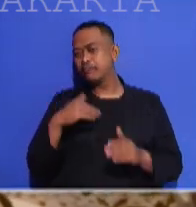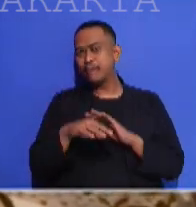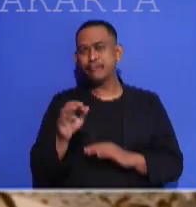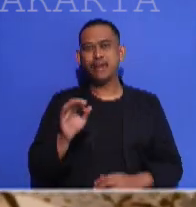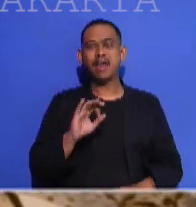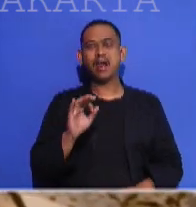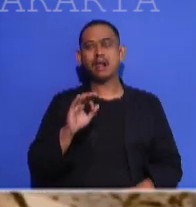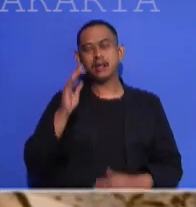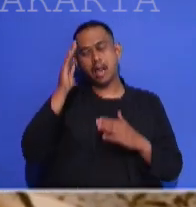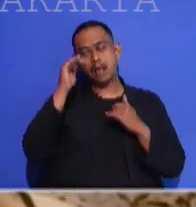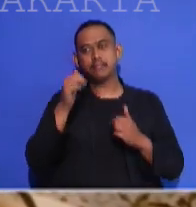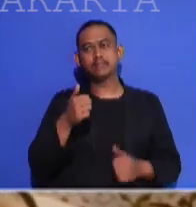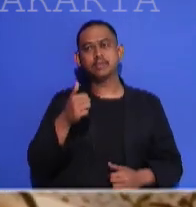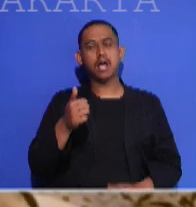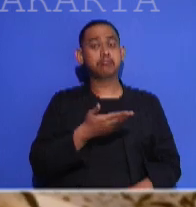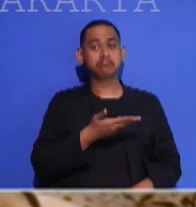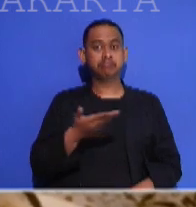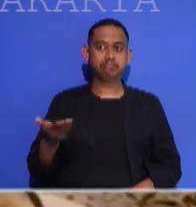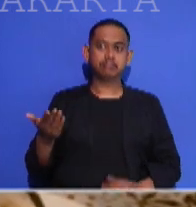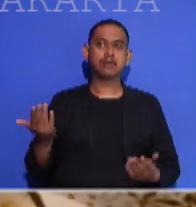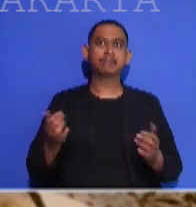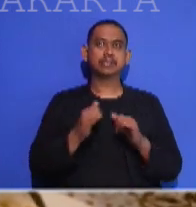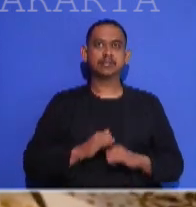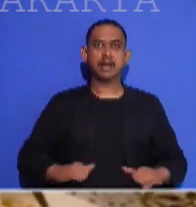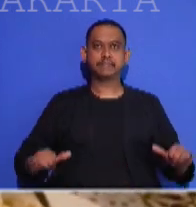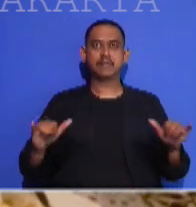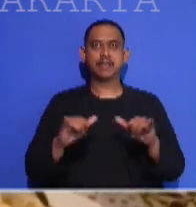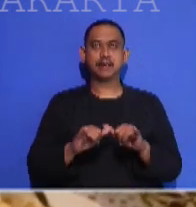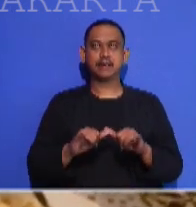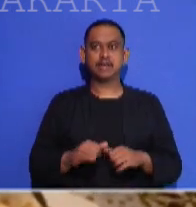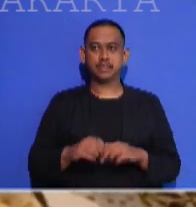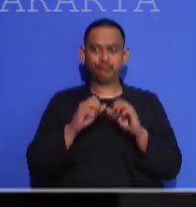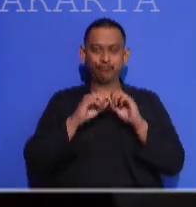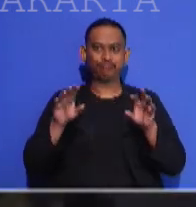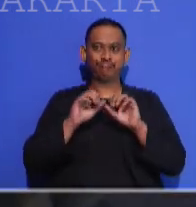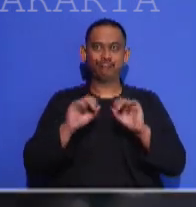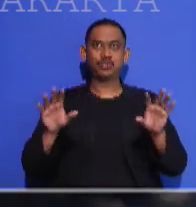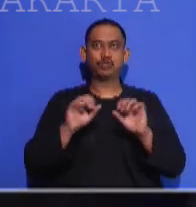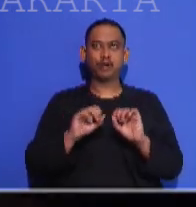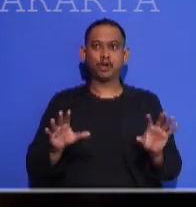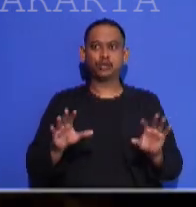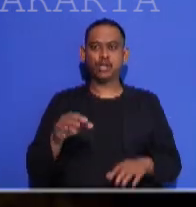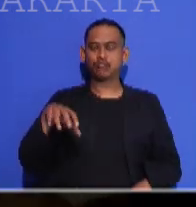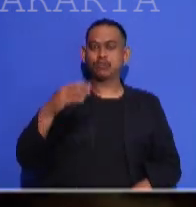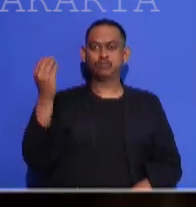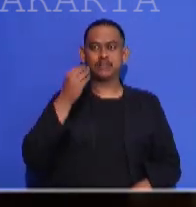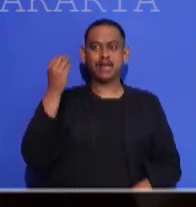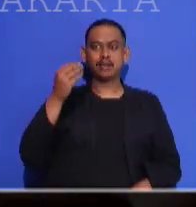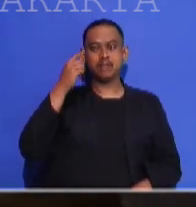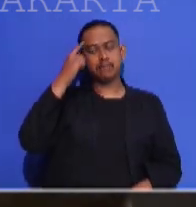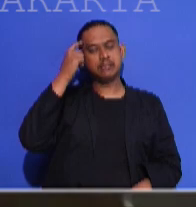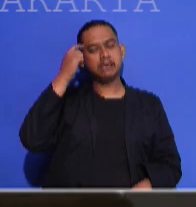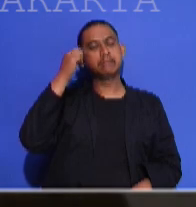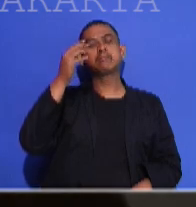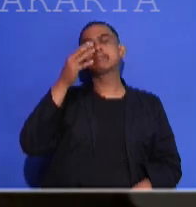mengharap ada p dengan semua nanti Mari kita bersama-sama memberinding desa wisata di Kabupaten s dengan belajar dari pengalaman sukses